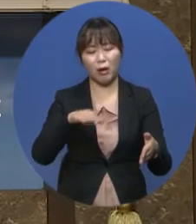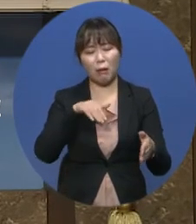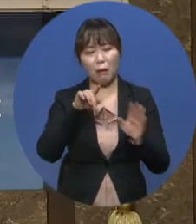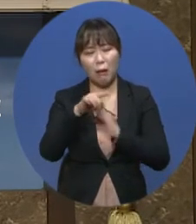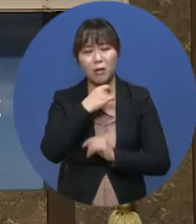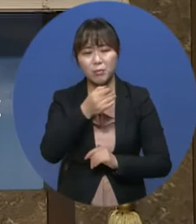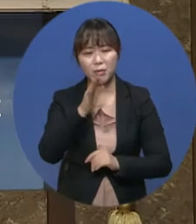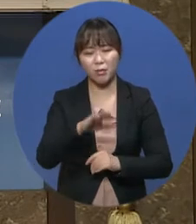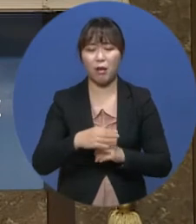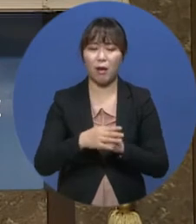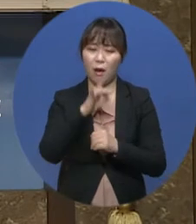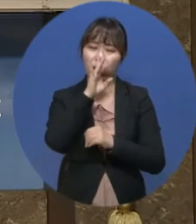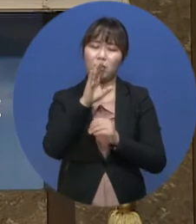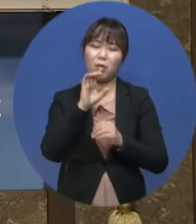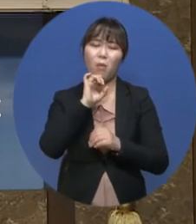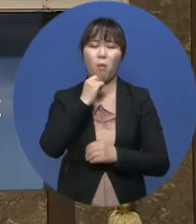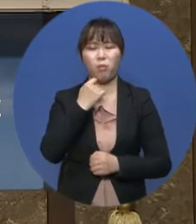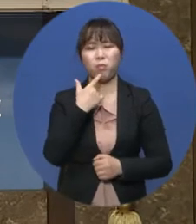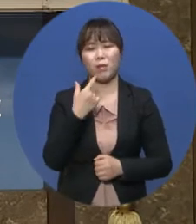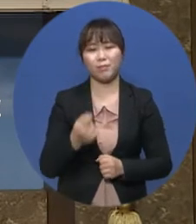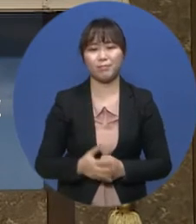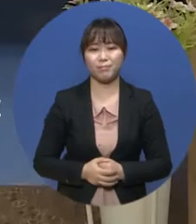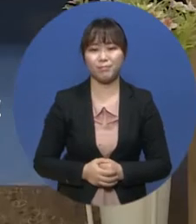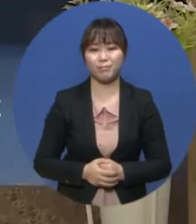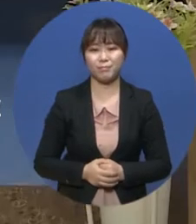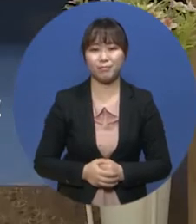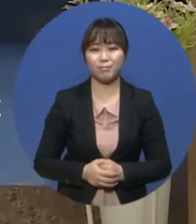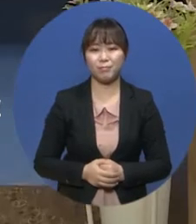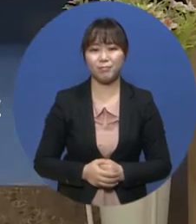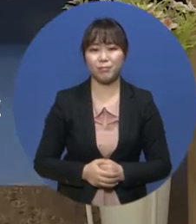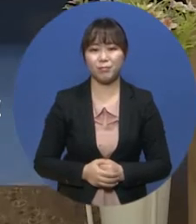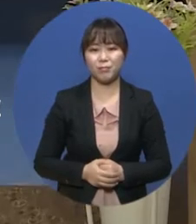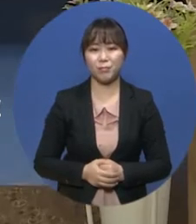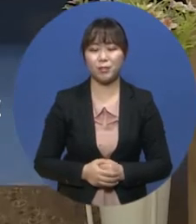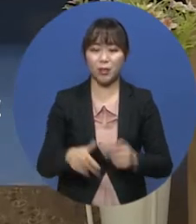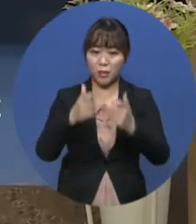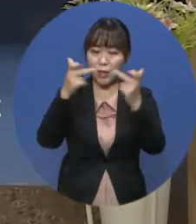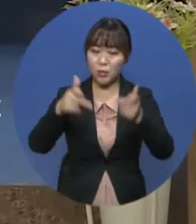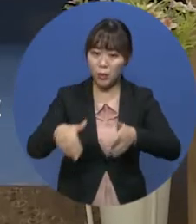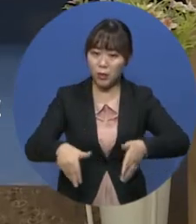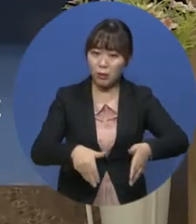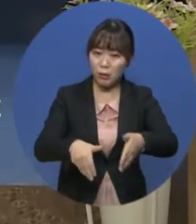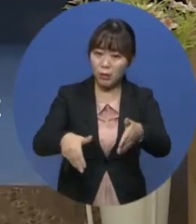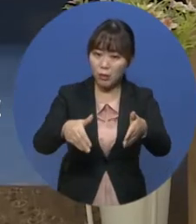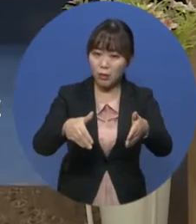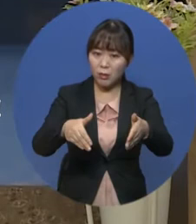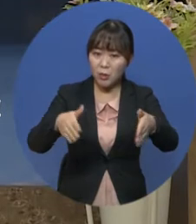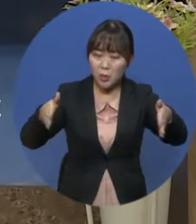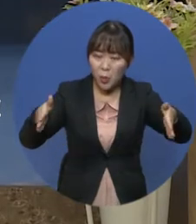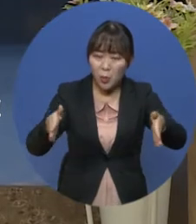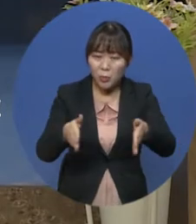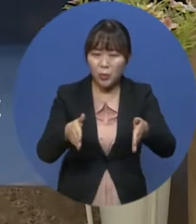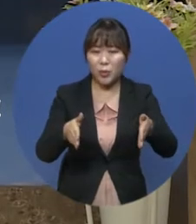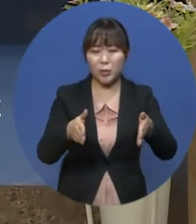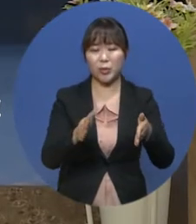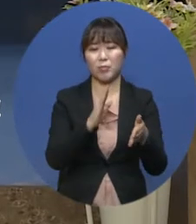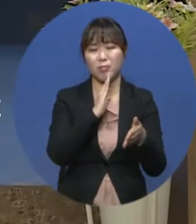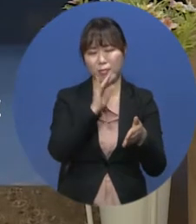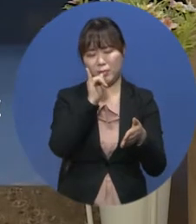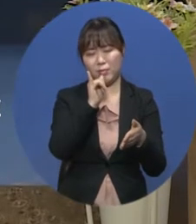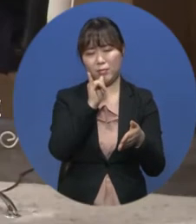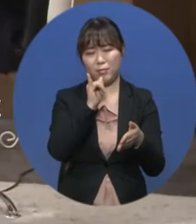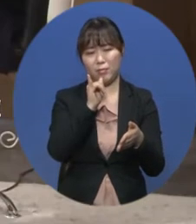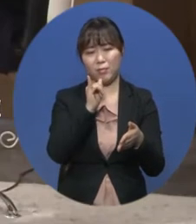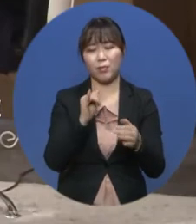싶어도 잘 먹고 하는 어려움이 있죠 아 그러니까 이제 산 쏙 기회 같은 경우는 또 좀 좁은 길 들도 많고 그럼 그런